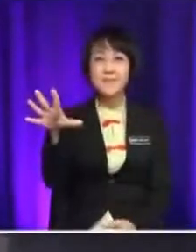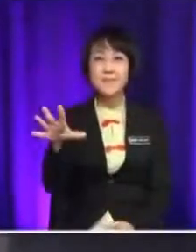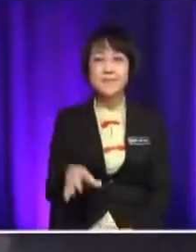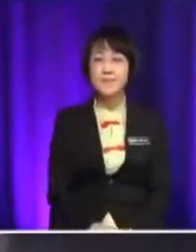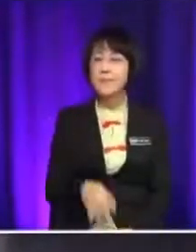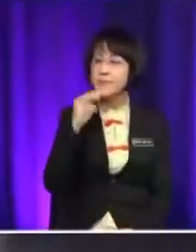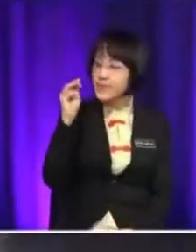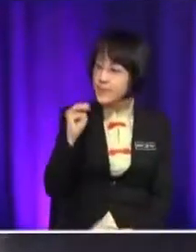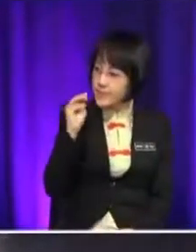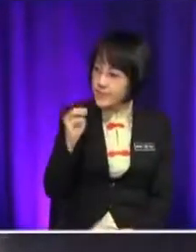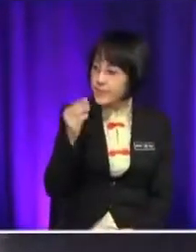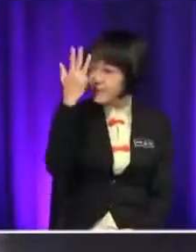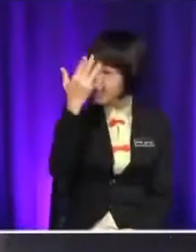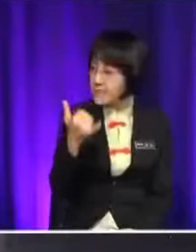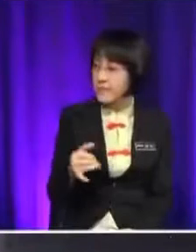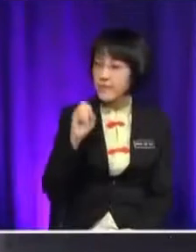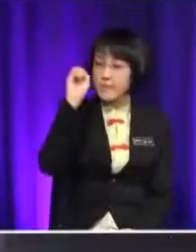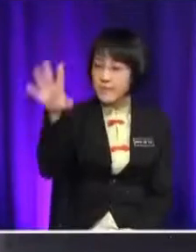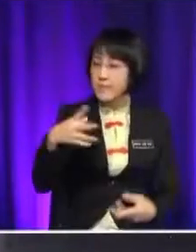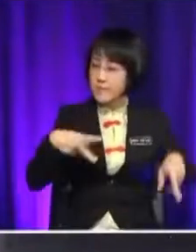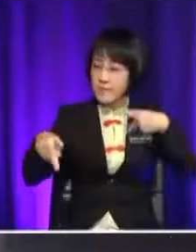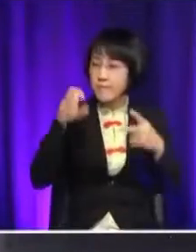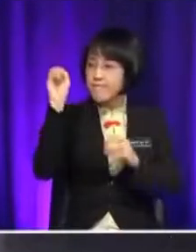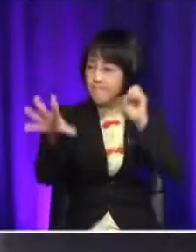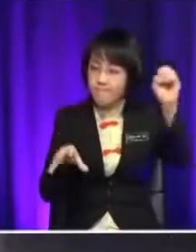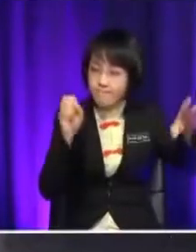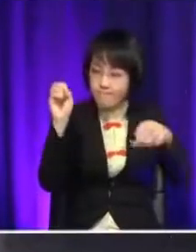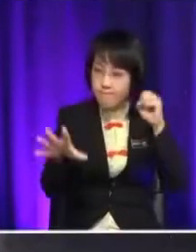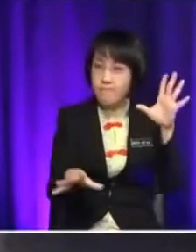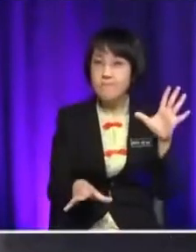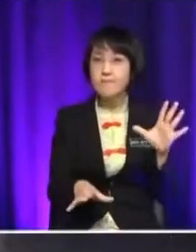Mira, kenapa buang plastik ni di merata-rata tempat?